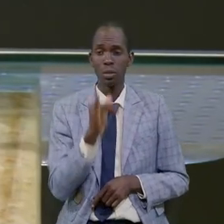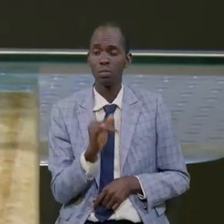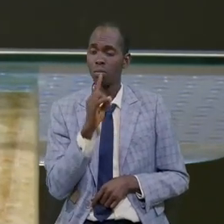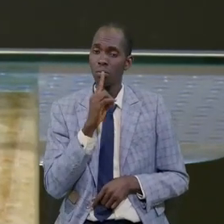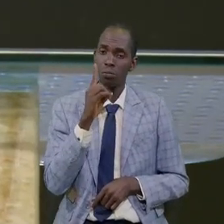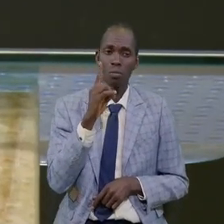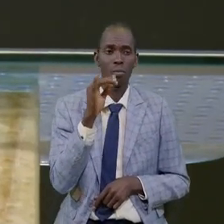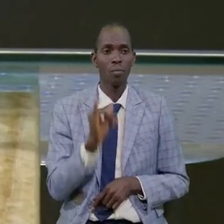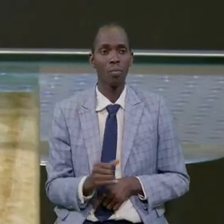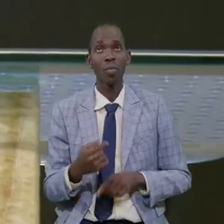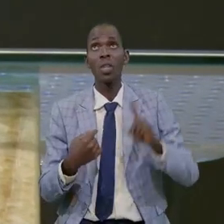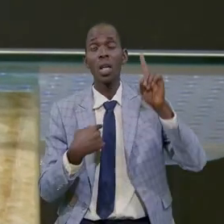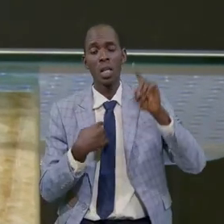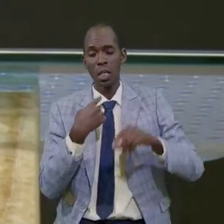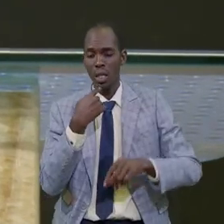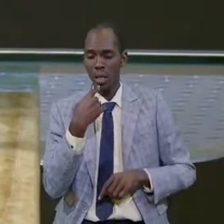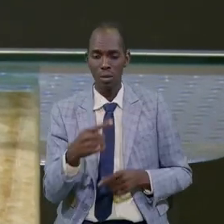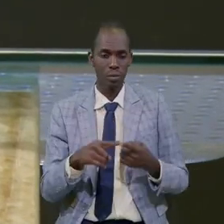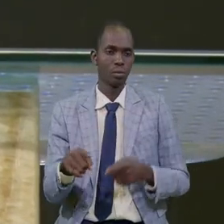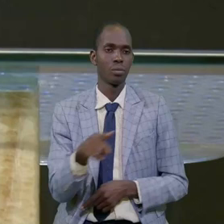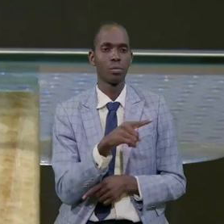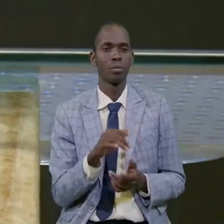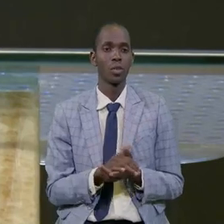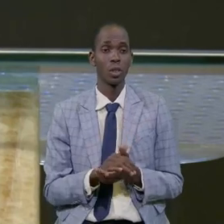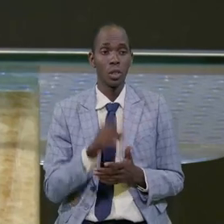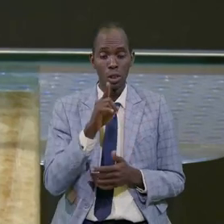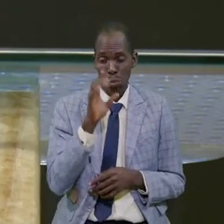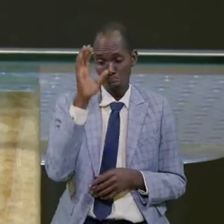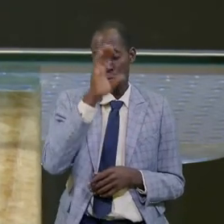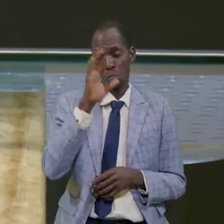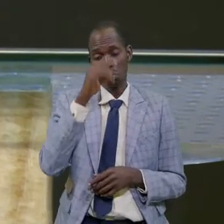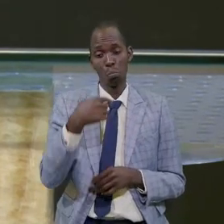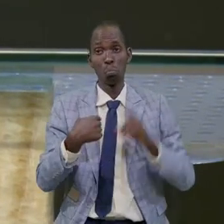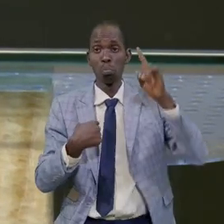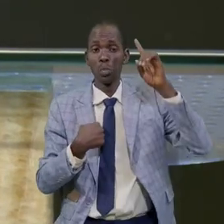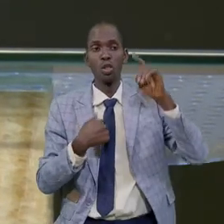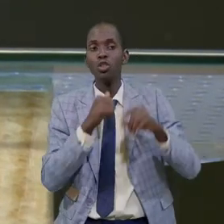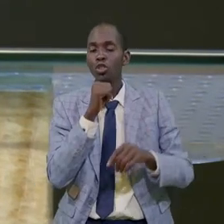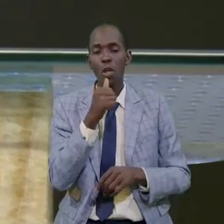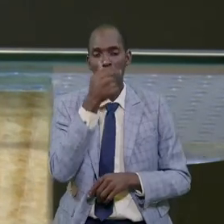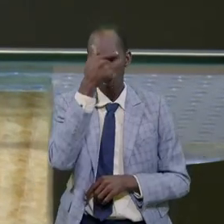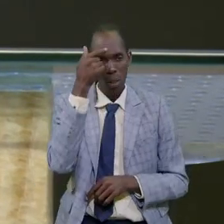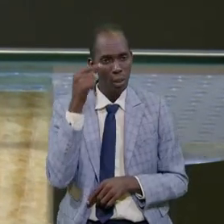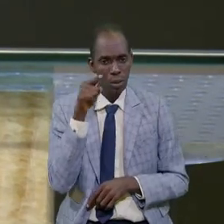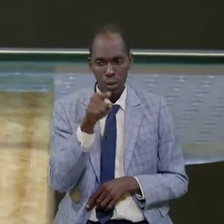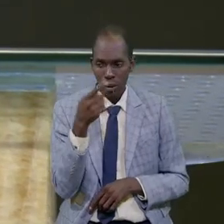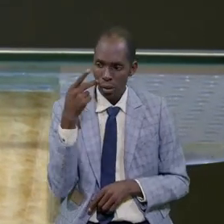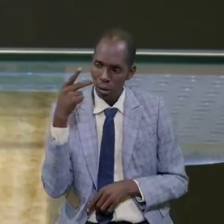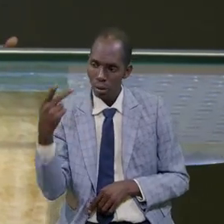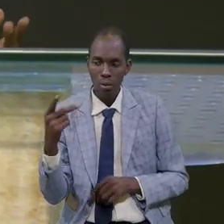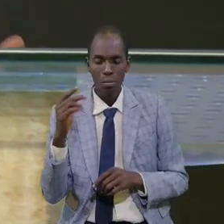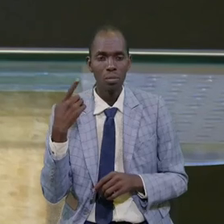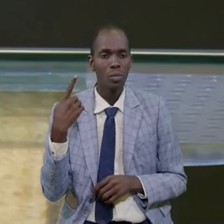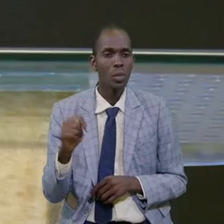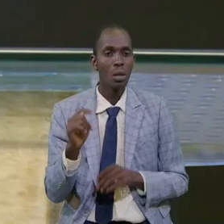en vérité, je vous le dis, vous me cherchez, non parce que vous avez vu